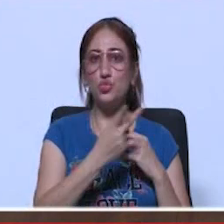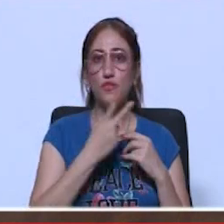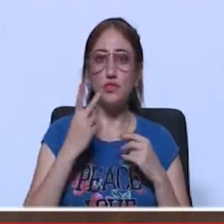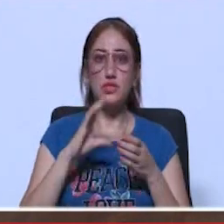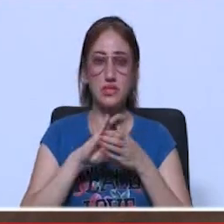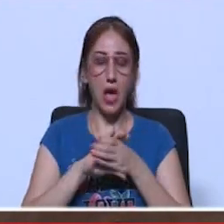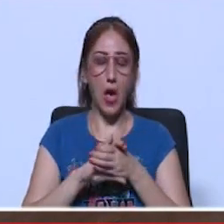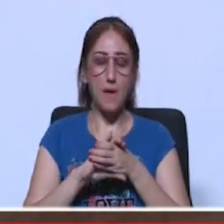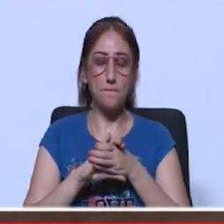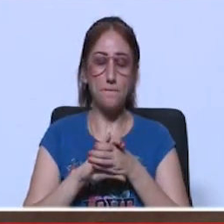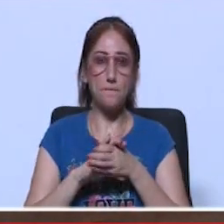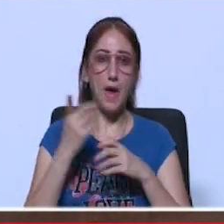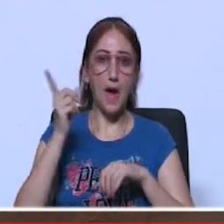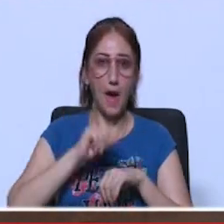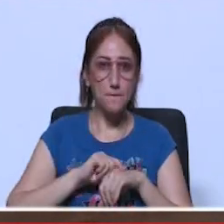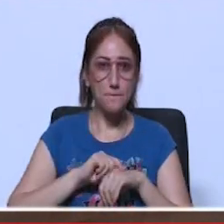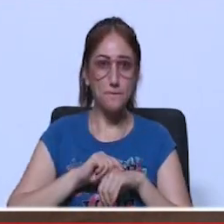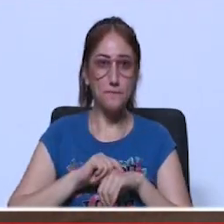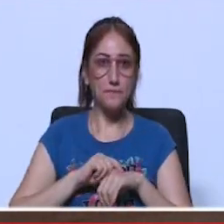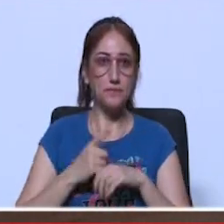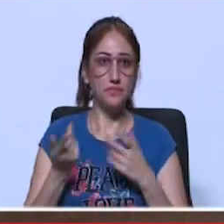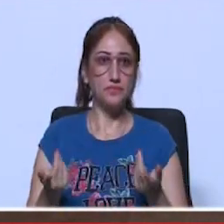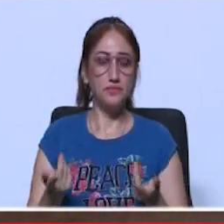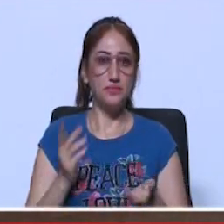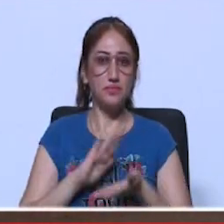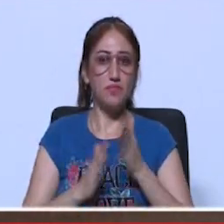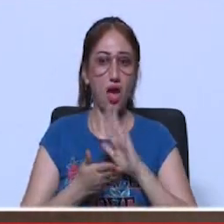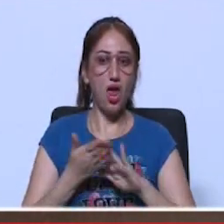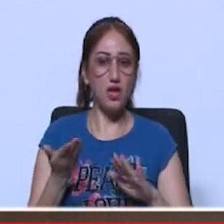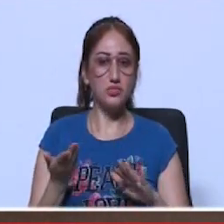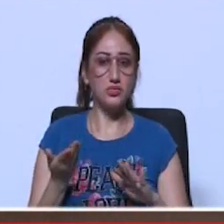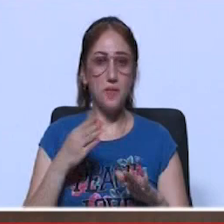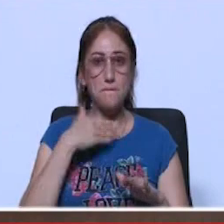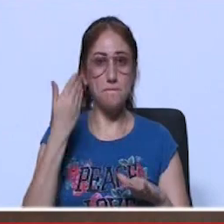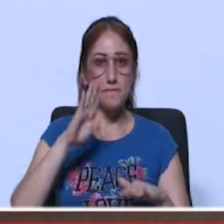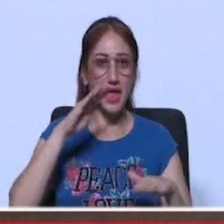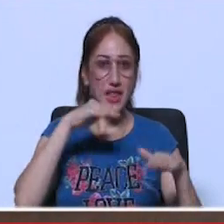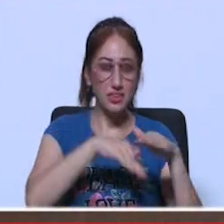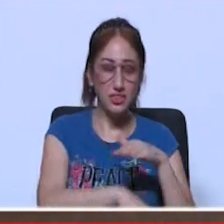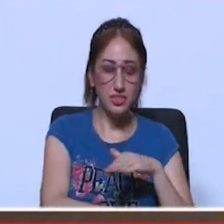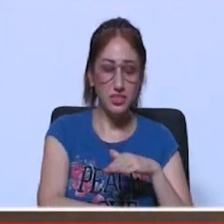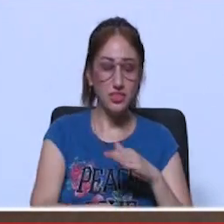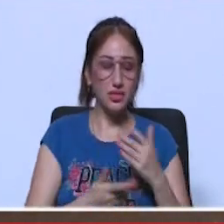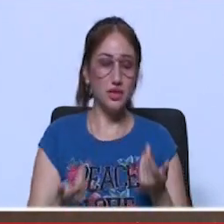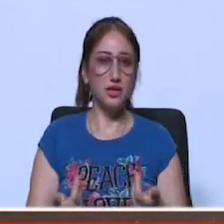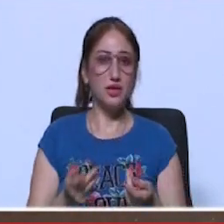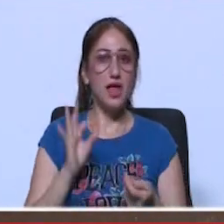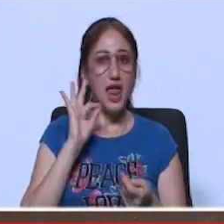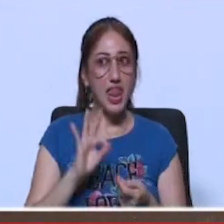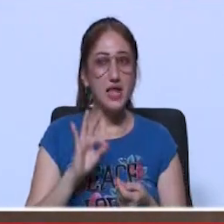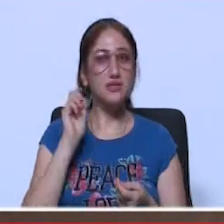صاحبك او قريبك خلاص حياته انتهت داخل القبر لازم انت تبقى عندك العاز